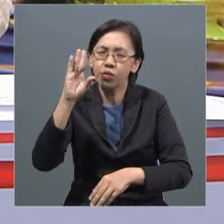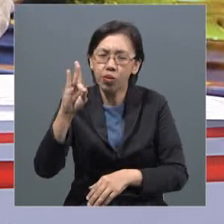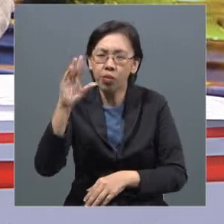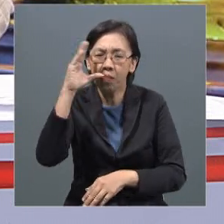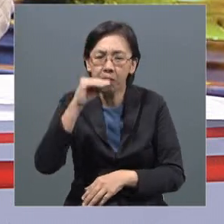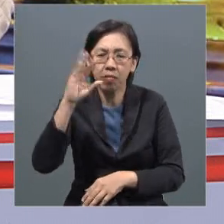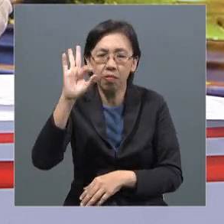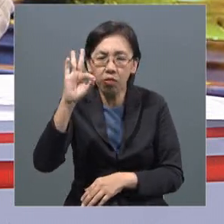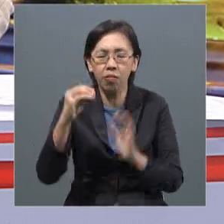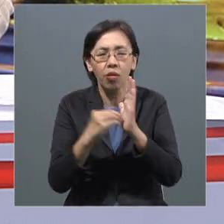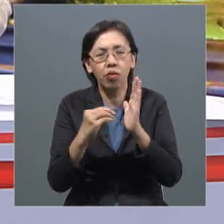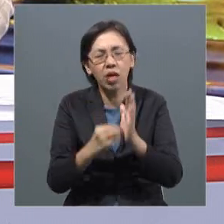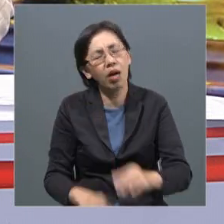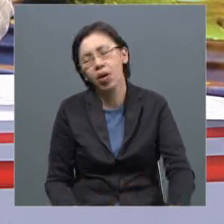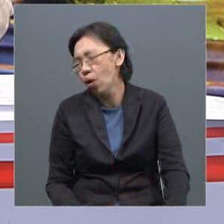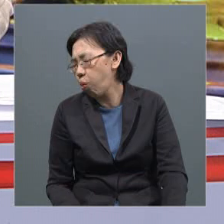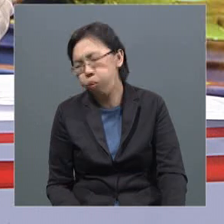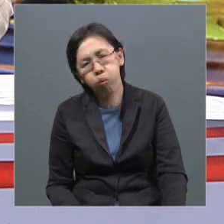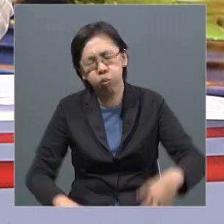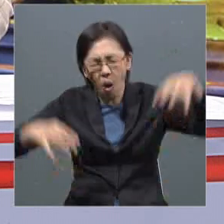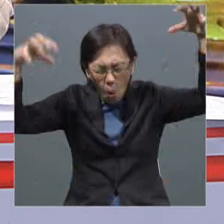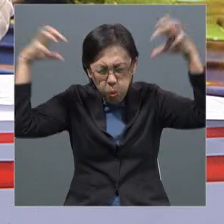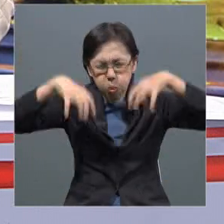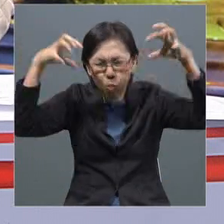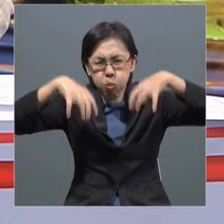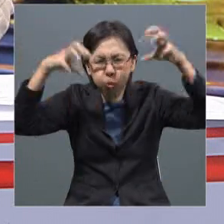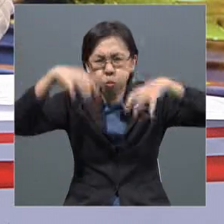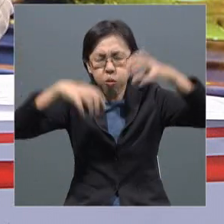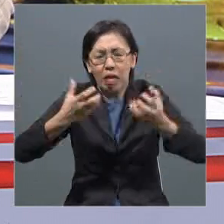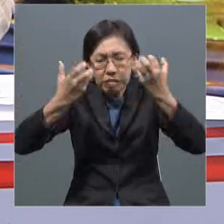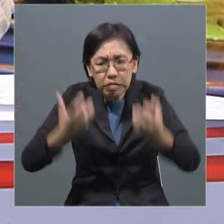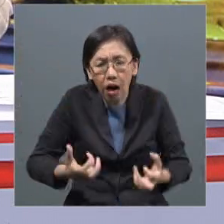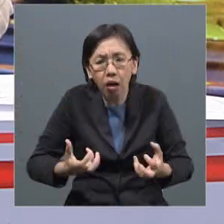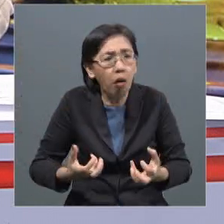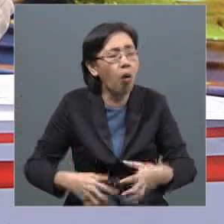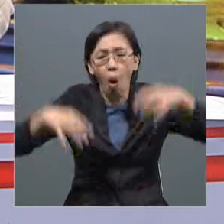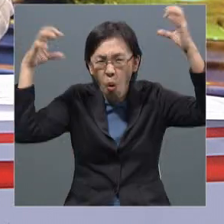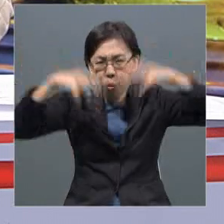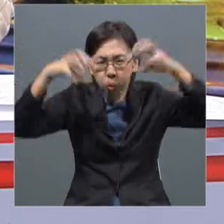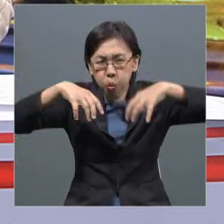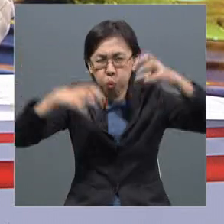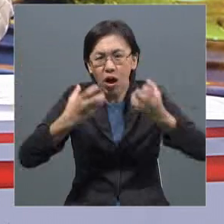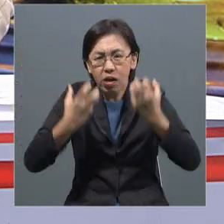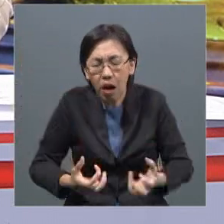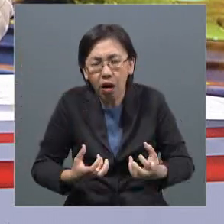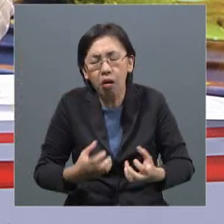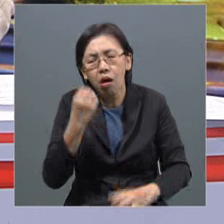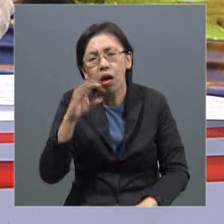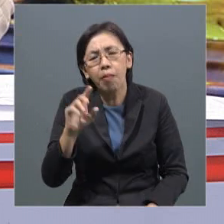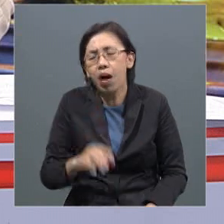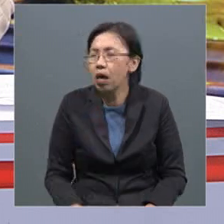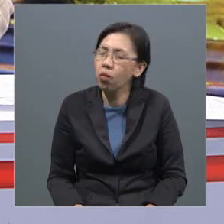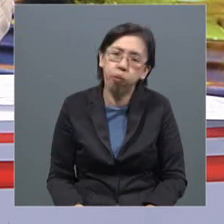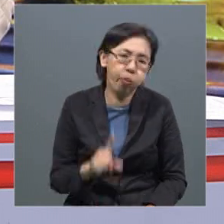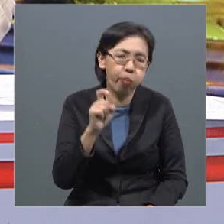กรุงเทพยหนักมากไม่รู้จะใช้คำไหนอยู่ดีๆก็ตกลงมาตู้มเลยโอ้โหกลับบ้านแทบไม่ได้ใช่ค่ะ